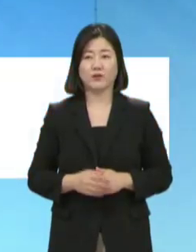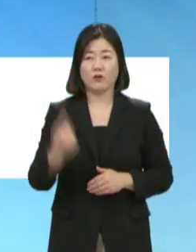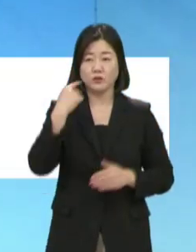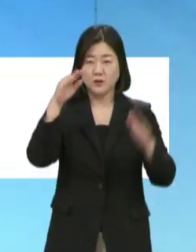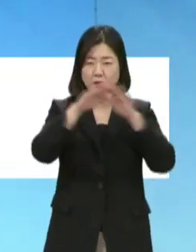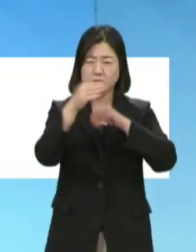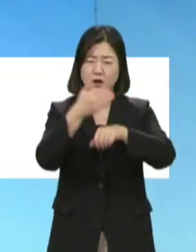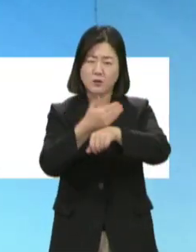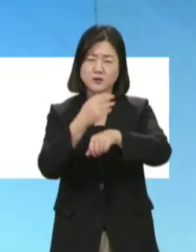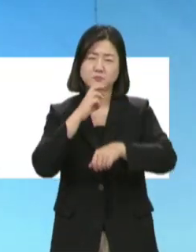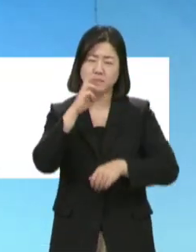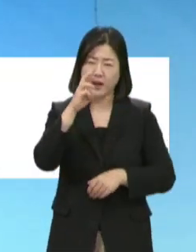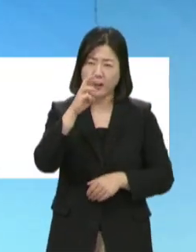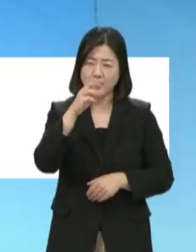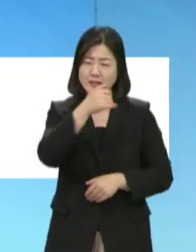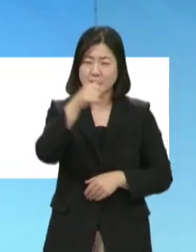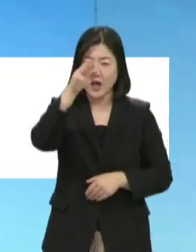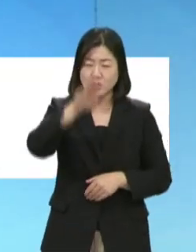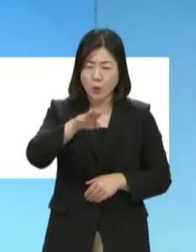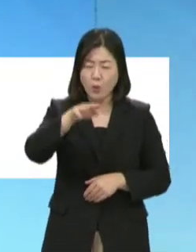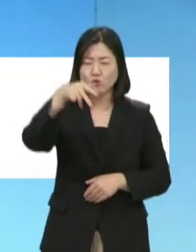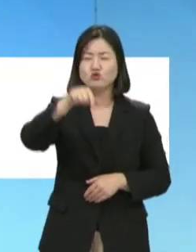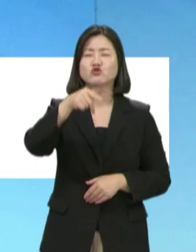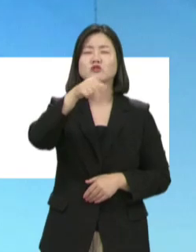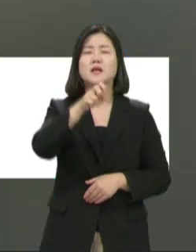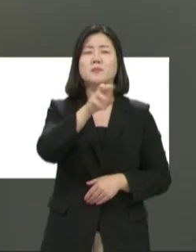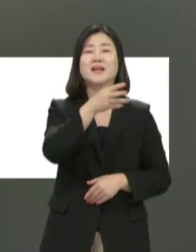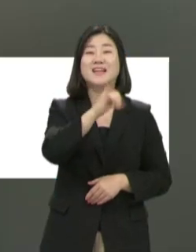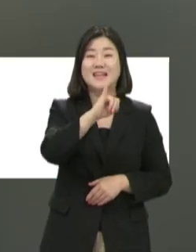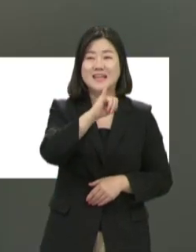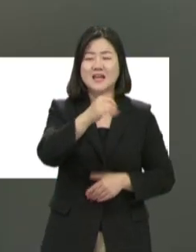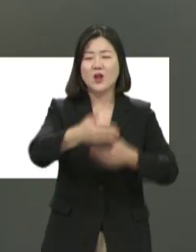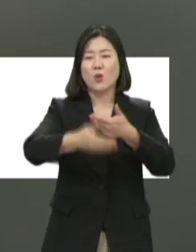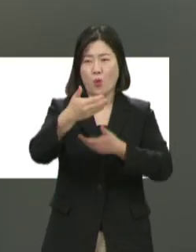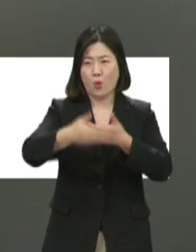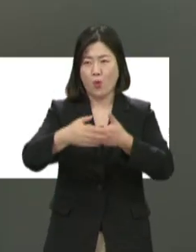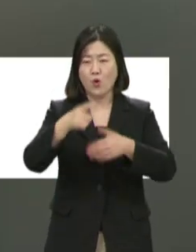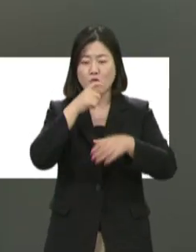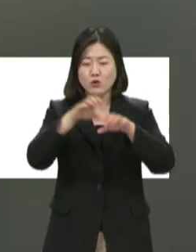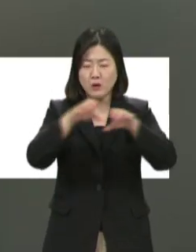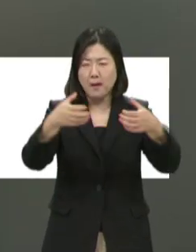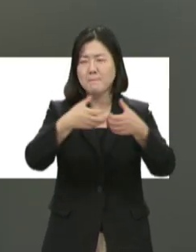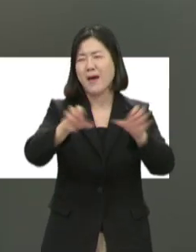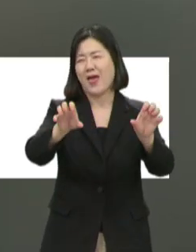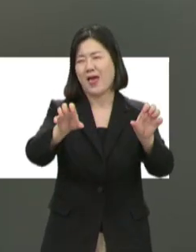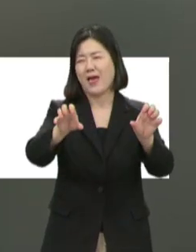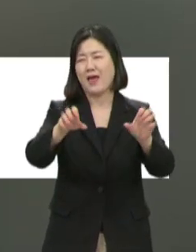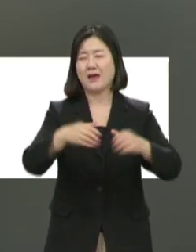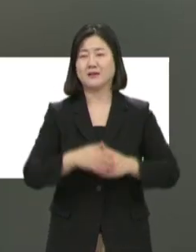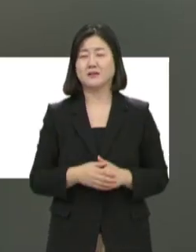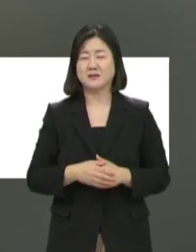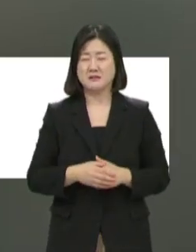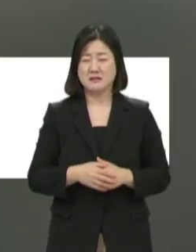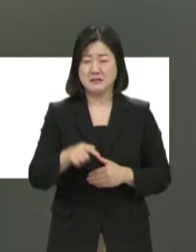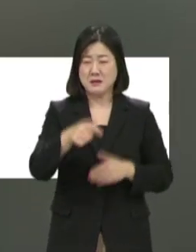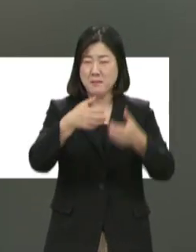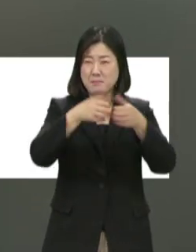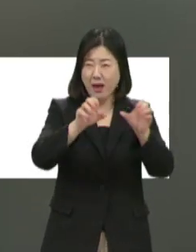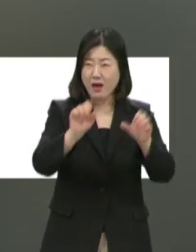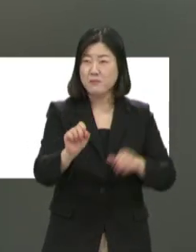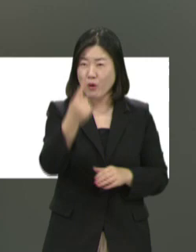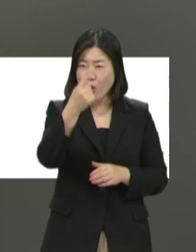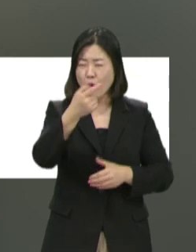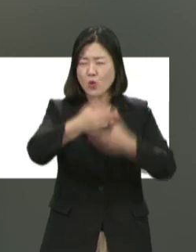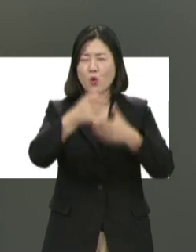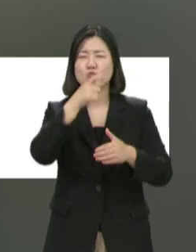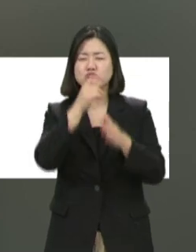어젯 밤 9시 반쯤 세종시 조치원읍 중립 리의 한 도로에서 상수도관이 파손됐습니다이 자고로